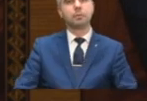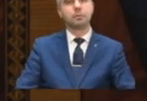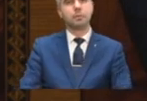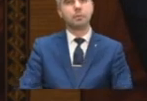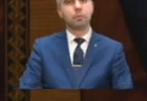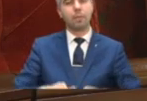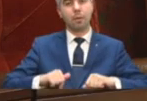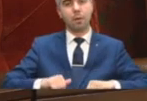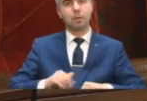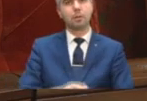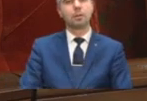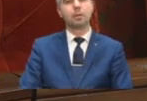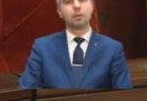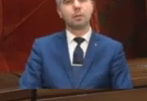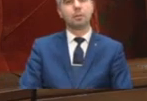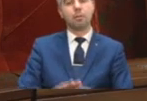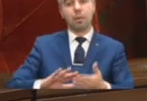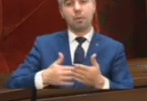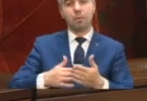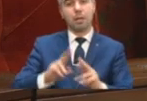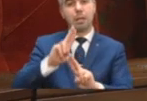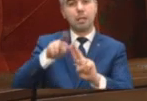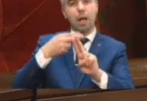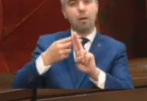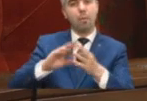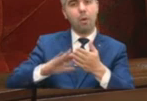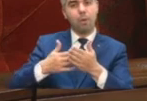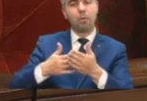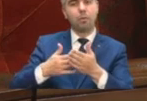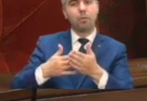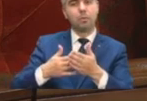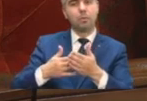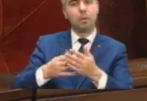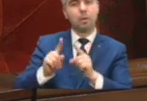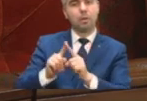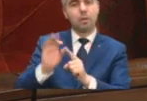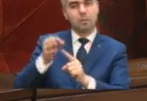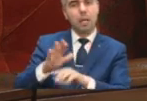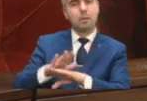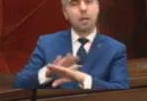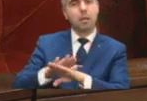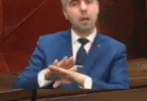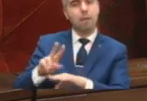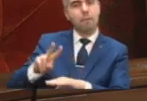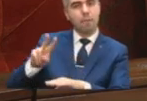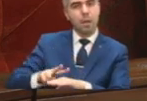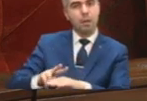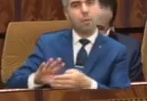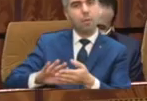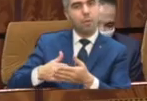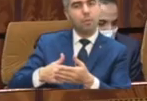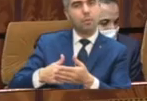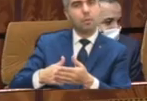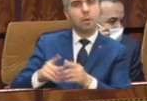سيدة الوزيرة، كنا ننتظر تقديم أجوبة تعكس إرادة سياسية حقيقية لما تبقى من